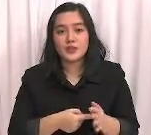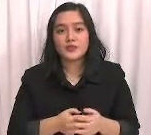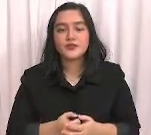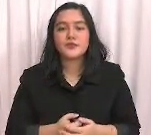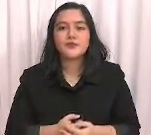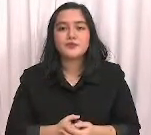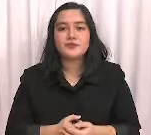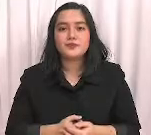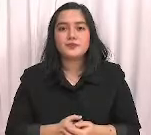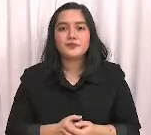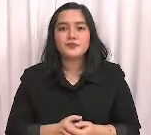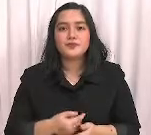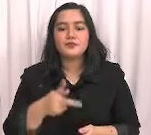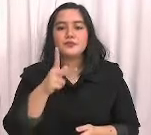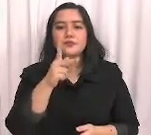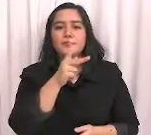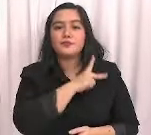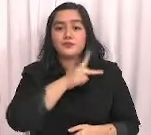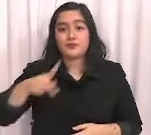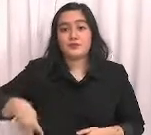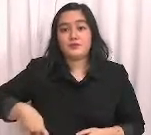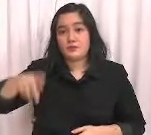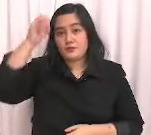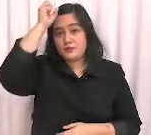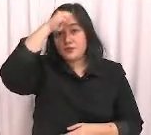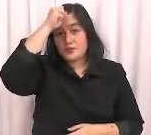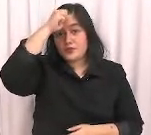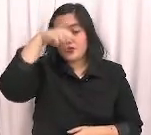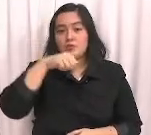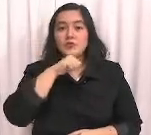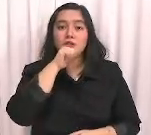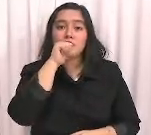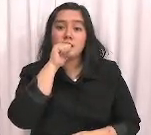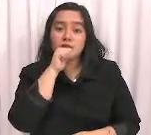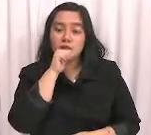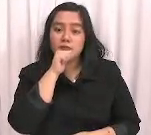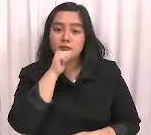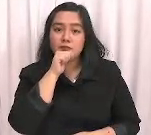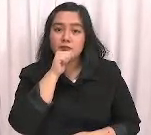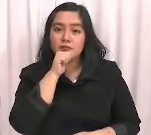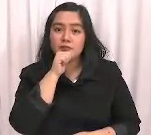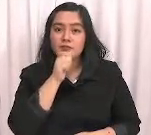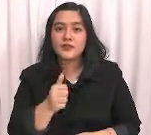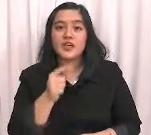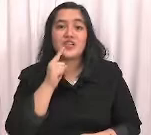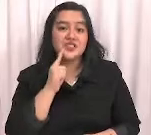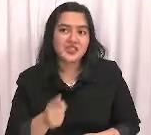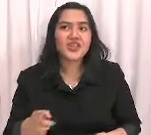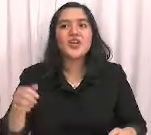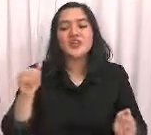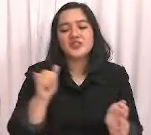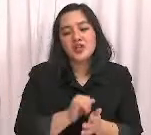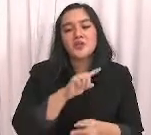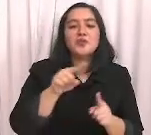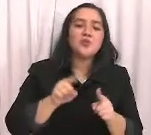dito ni King Solomon is not that pag ginawa mo ito, magkakaroon ka ng magandang